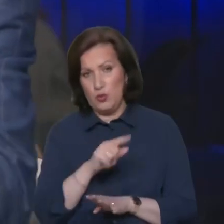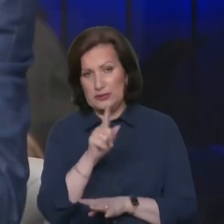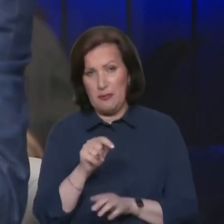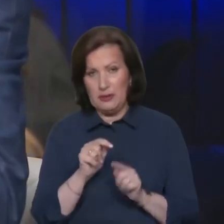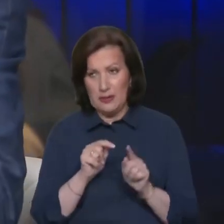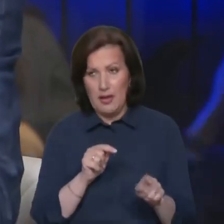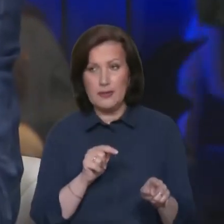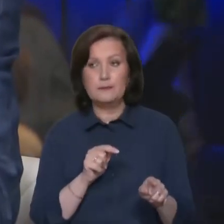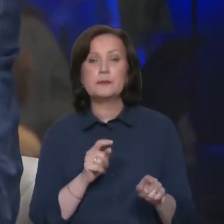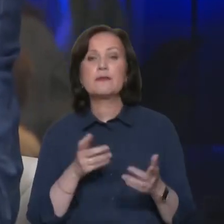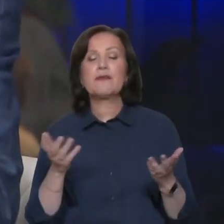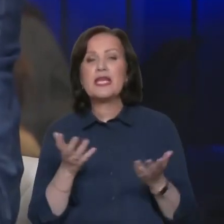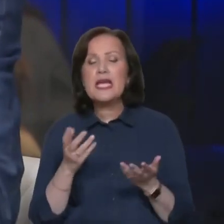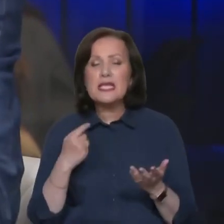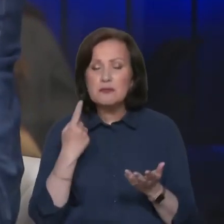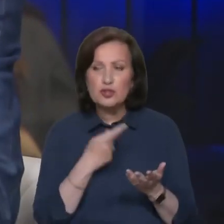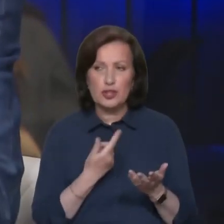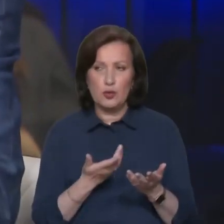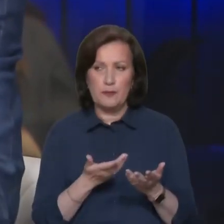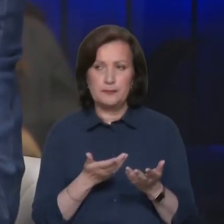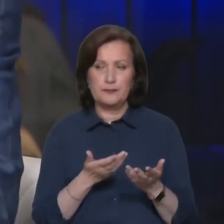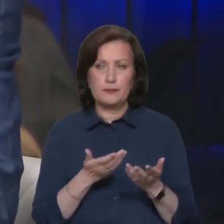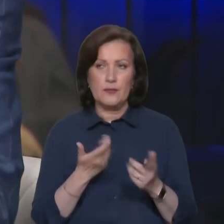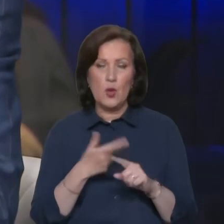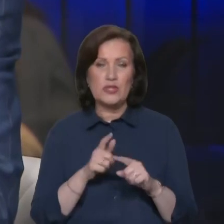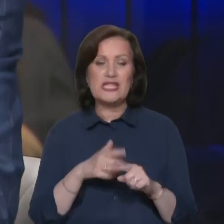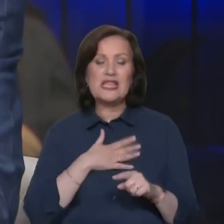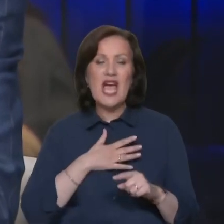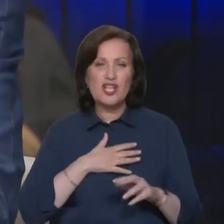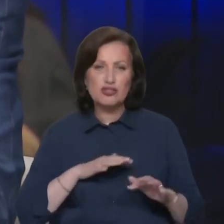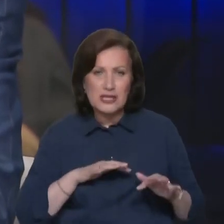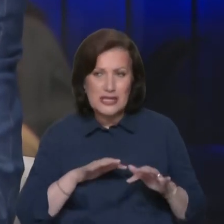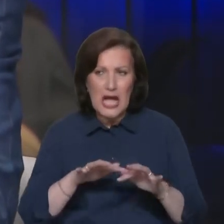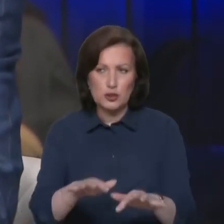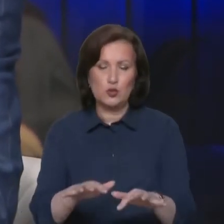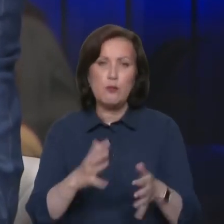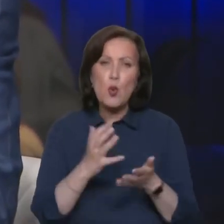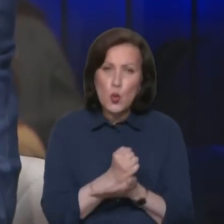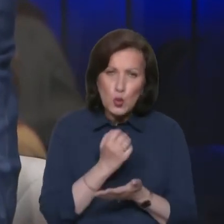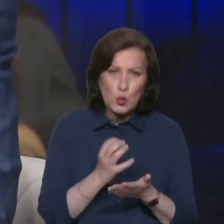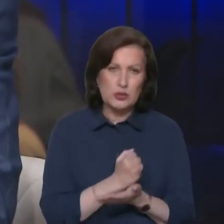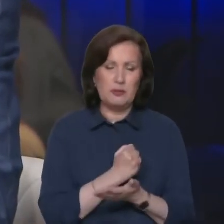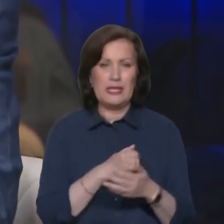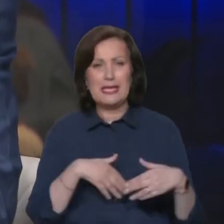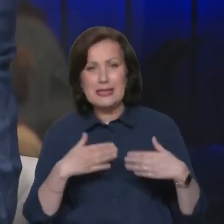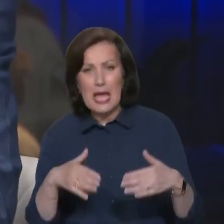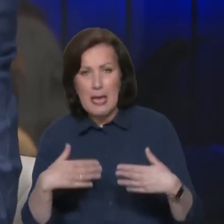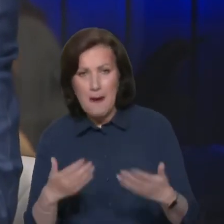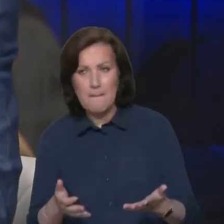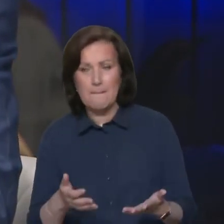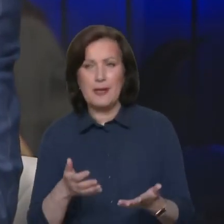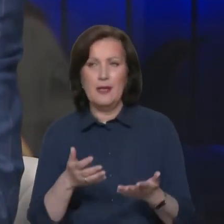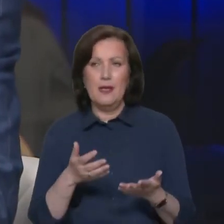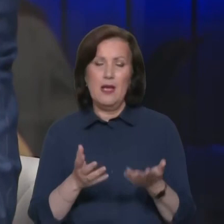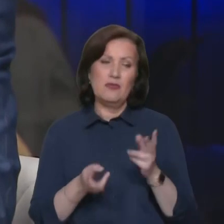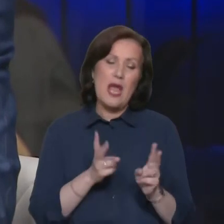А яким чином, скажімо, оцей наш наступ, його успіх, його темп, можливо, для